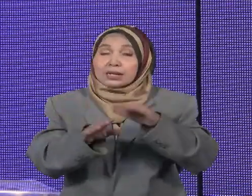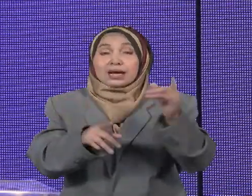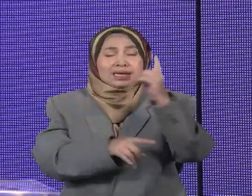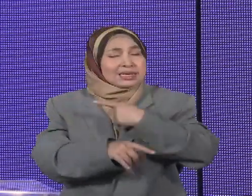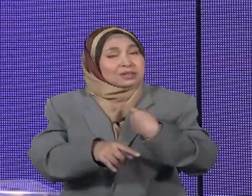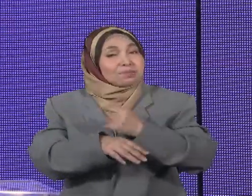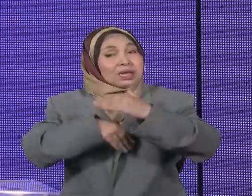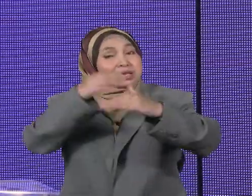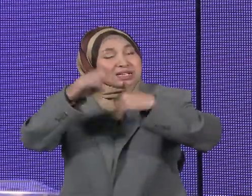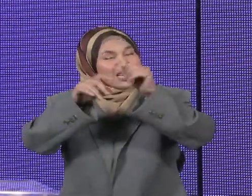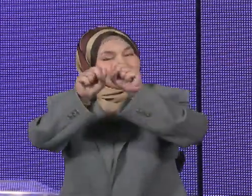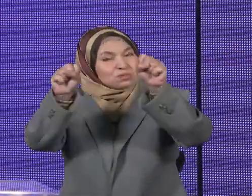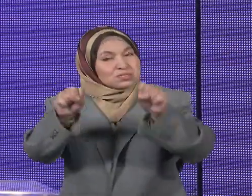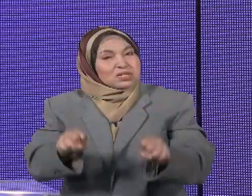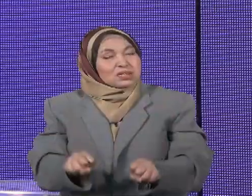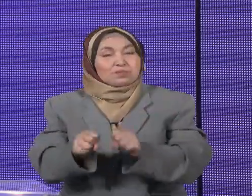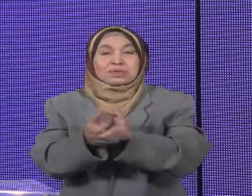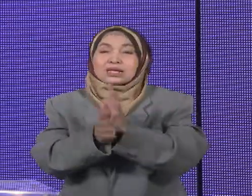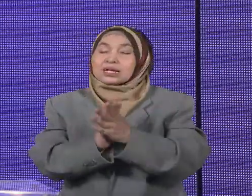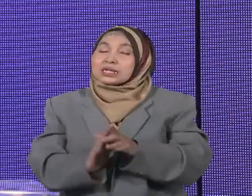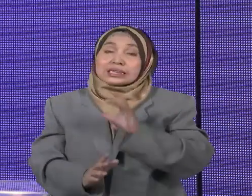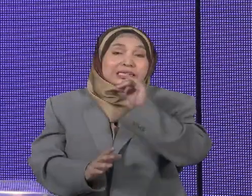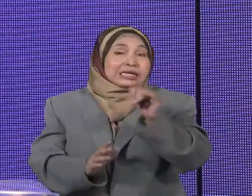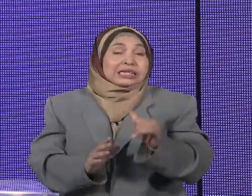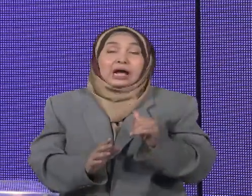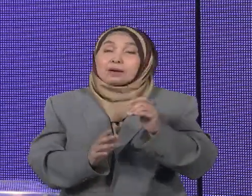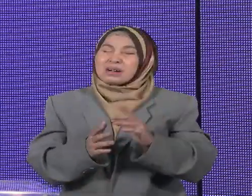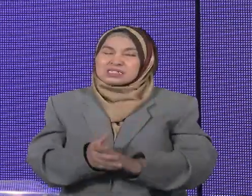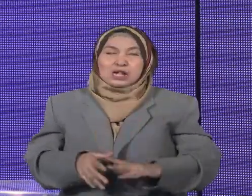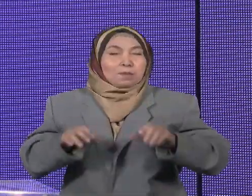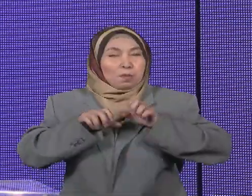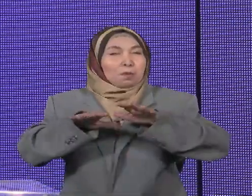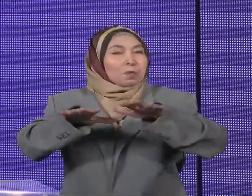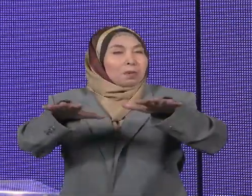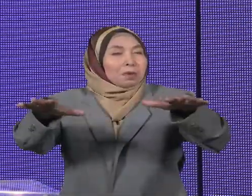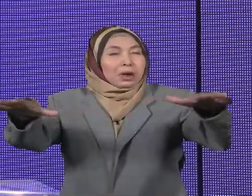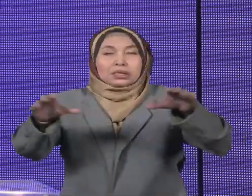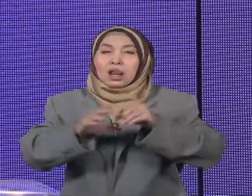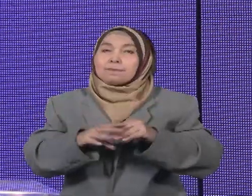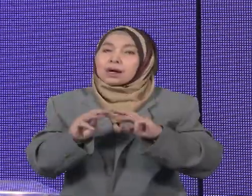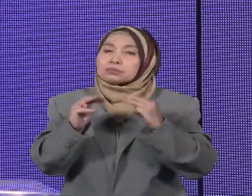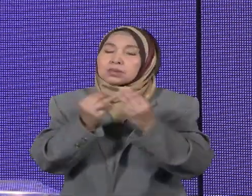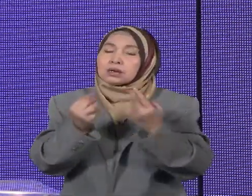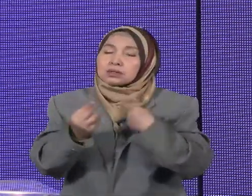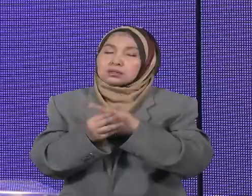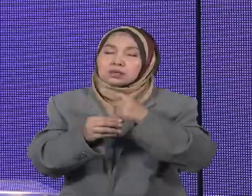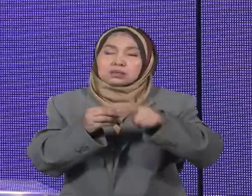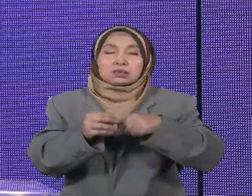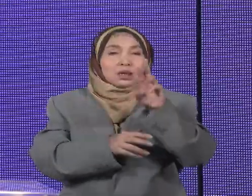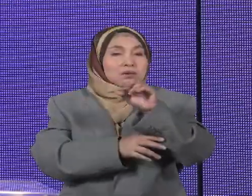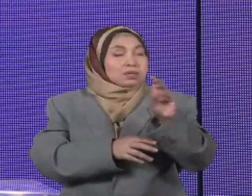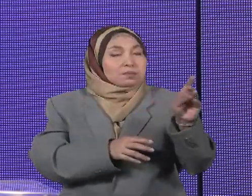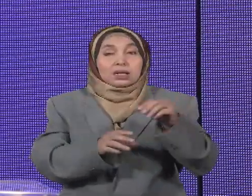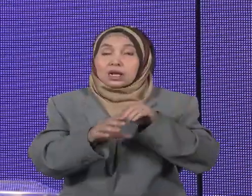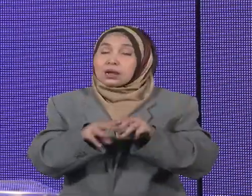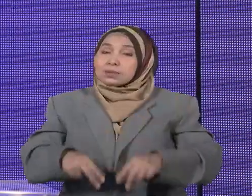bina sesuatu sistem agar ianya tidak lagi bermaharaja lila dalam masyarakat kita tentang riba